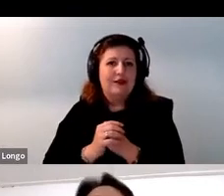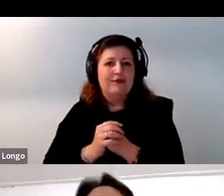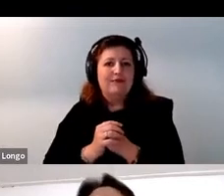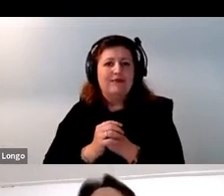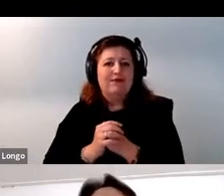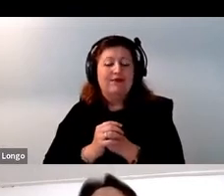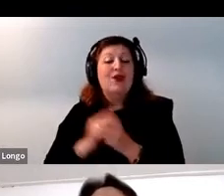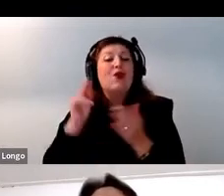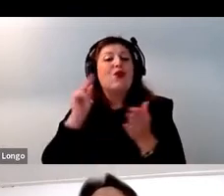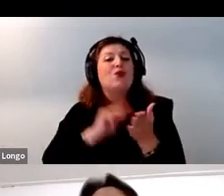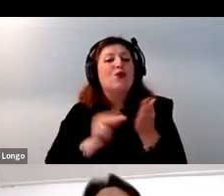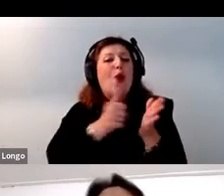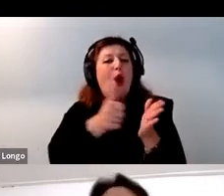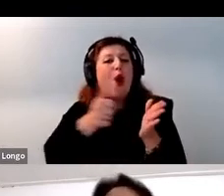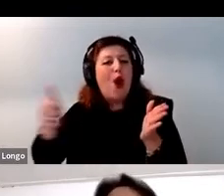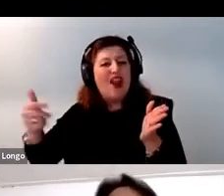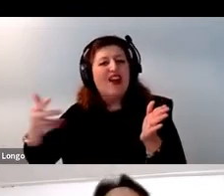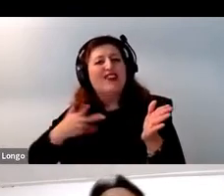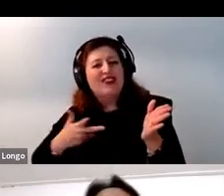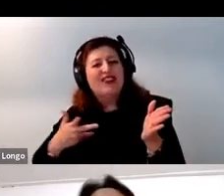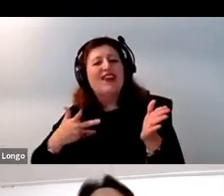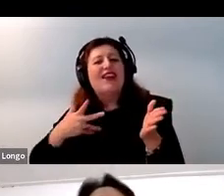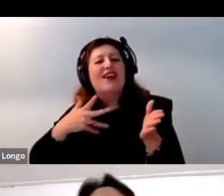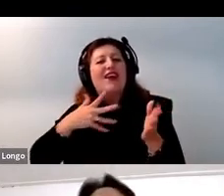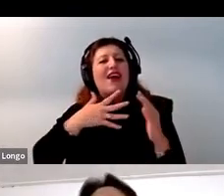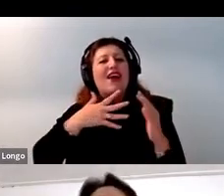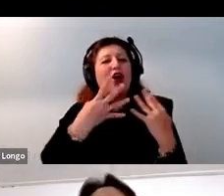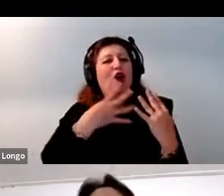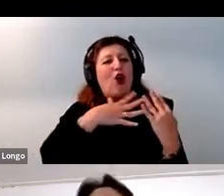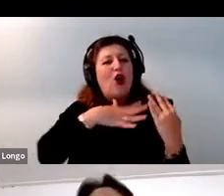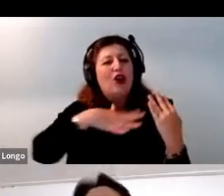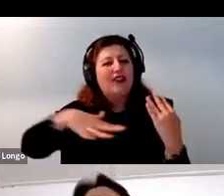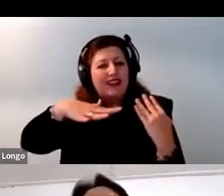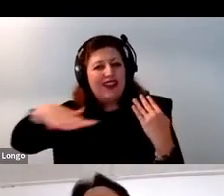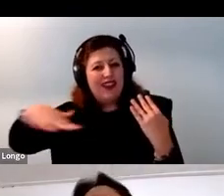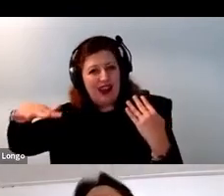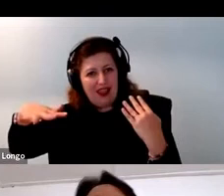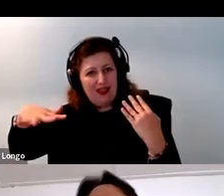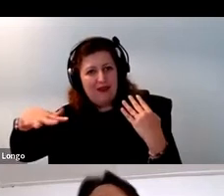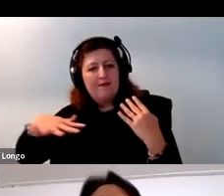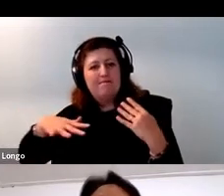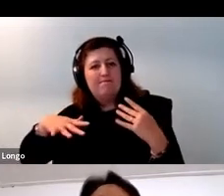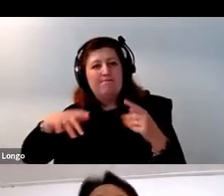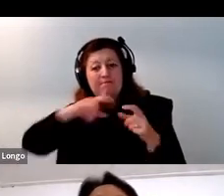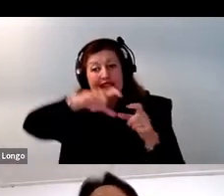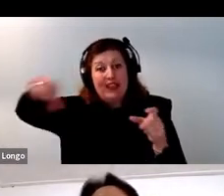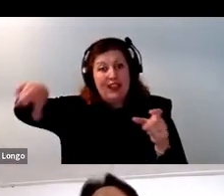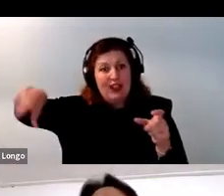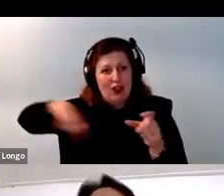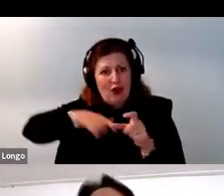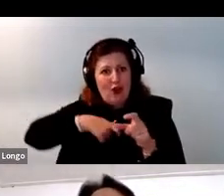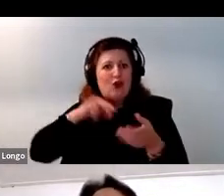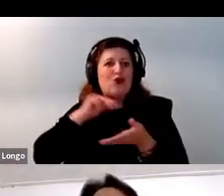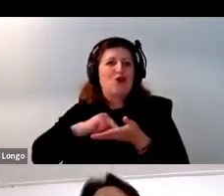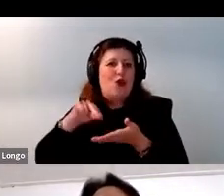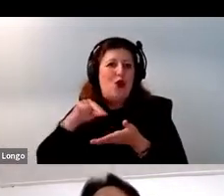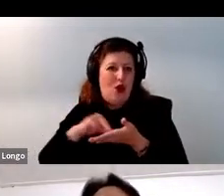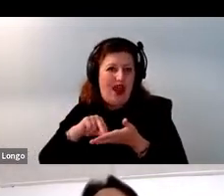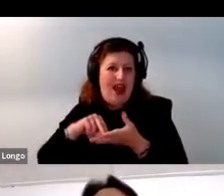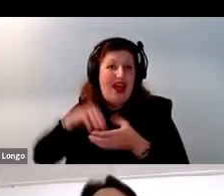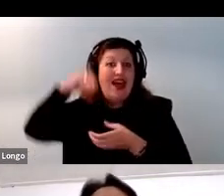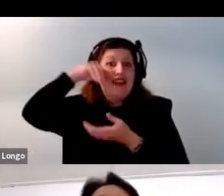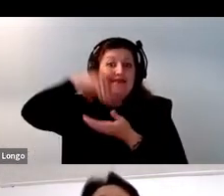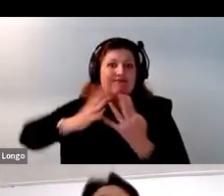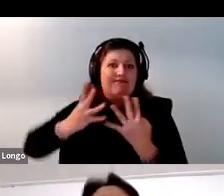cortile e lateralmente si sviluppa la scuola, quindi per fortuna per la mobilità interna è quasi sempre presente